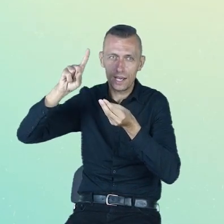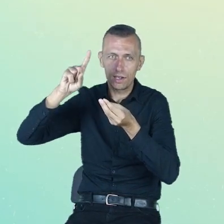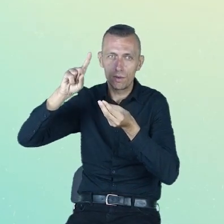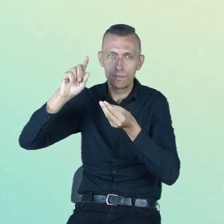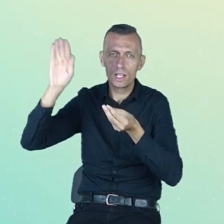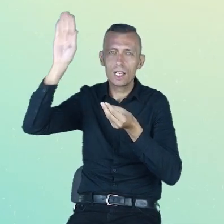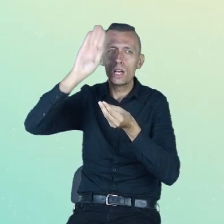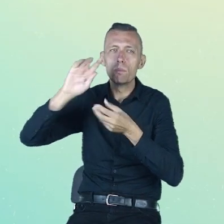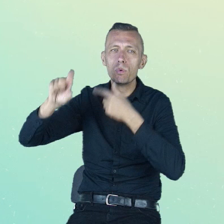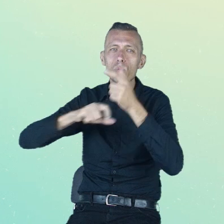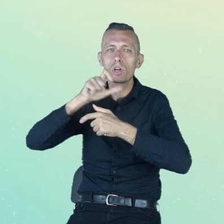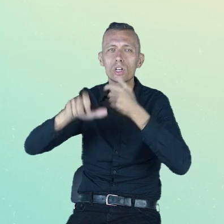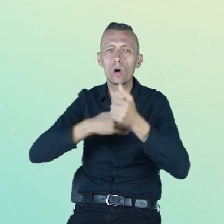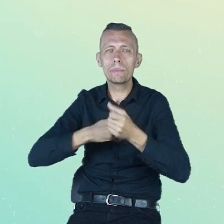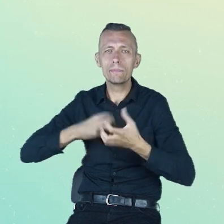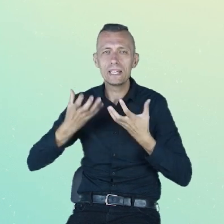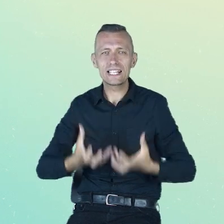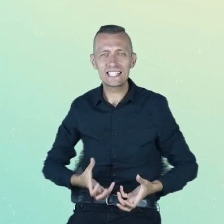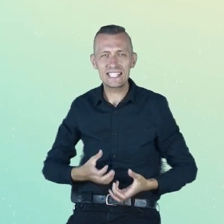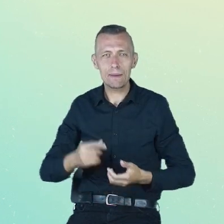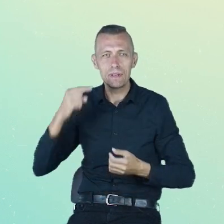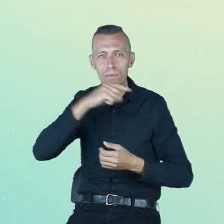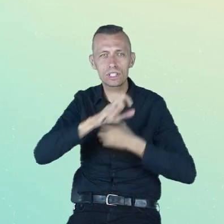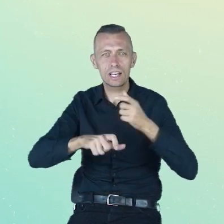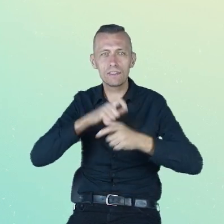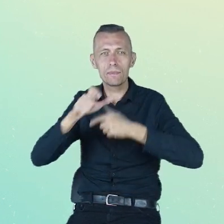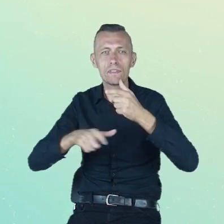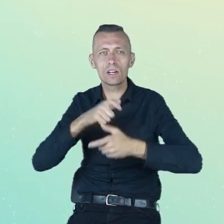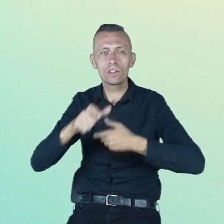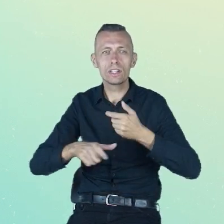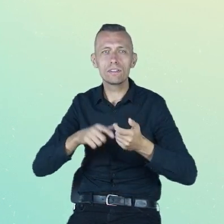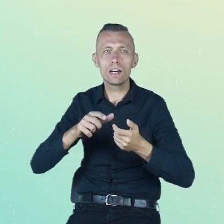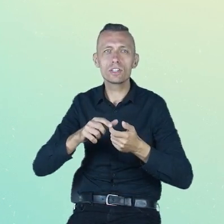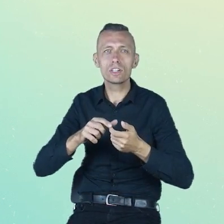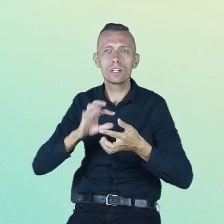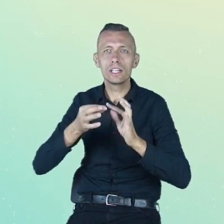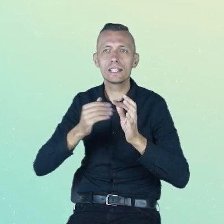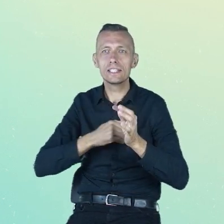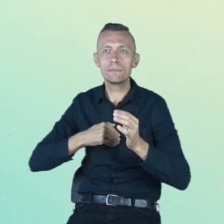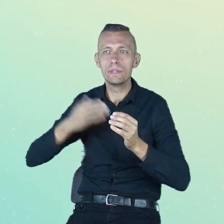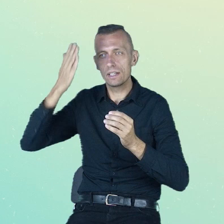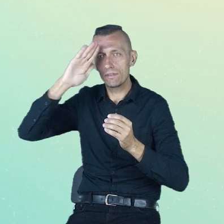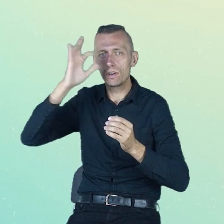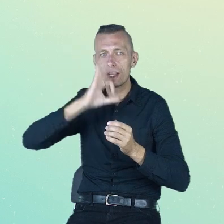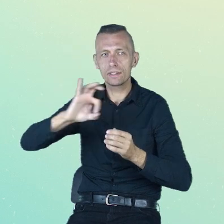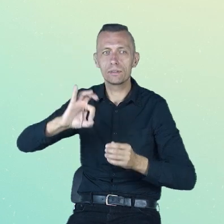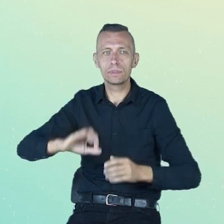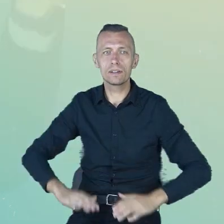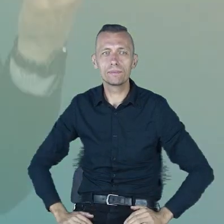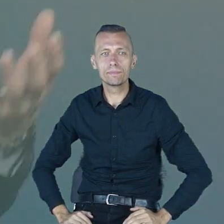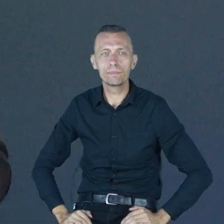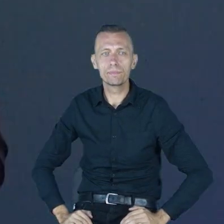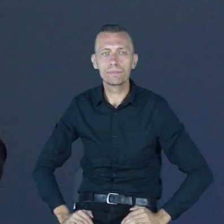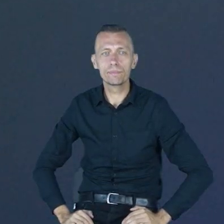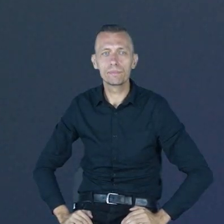chcenie i wykonanie ze względu na dobrą wolę. Sprawia w nas chcenie i wykonanie. Chociaż